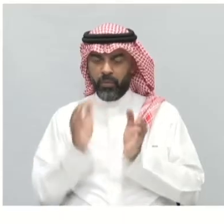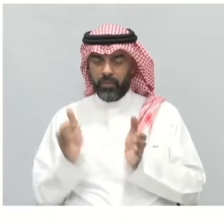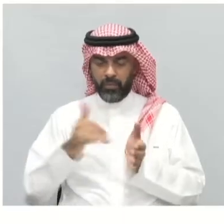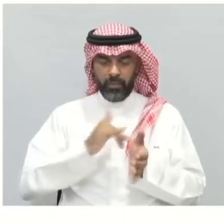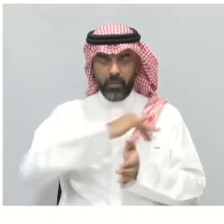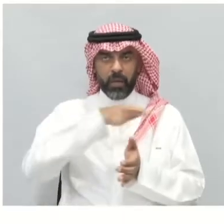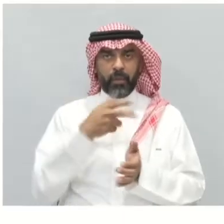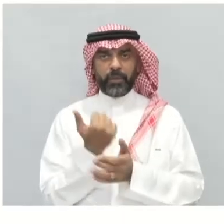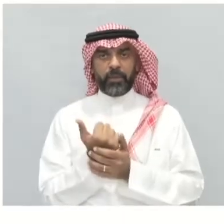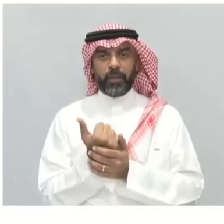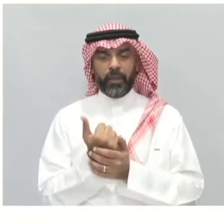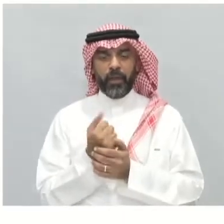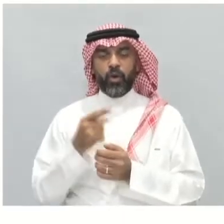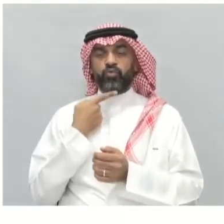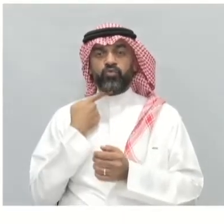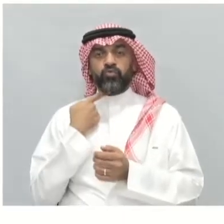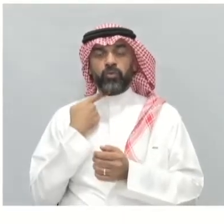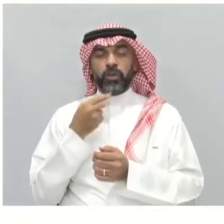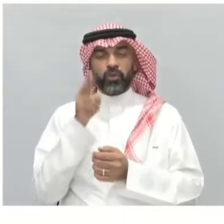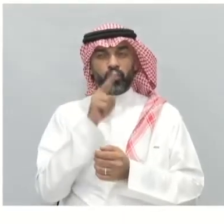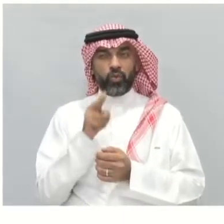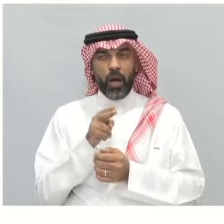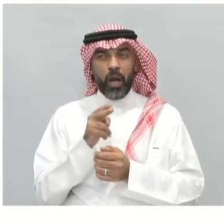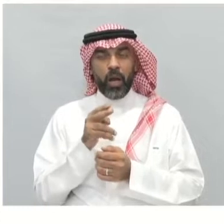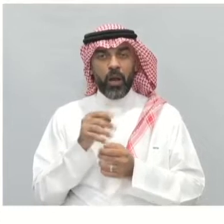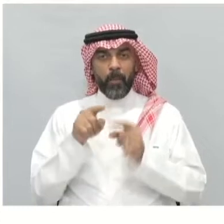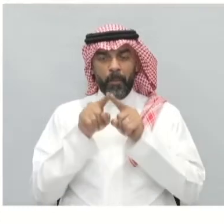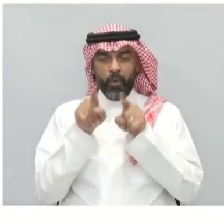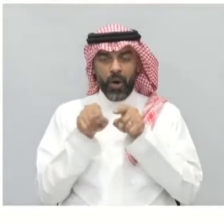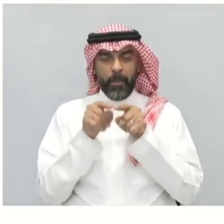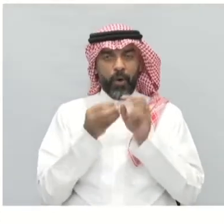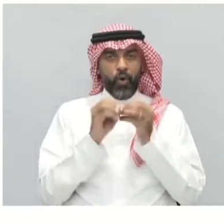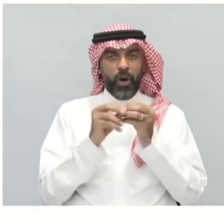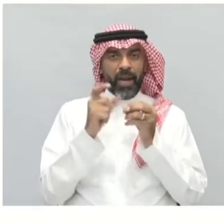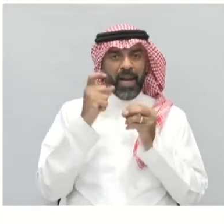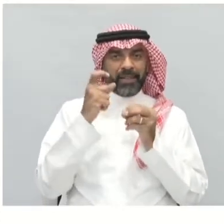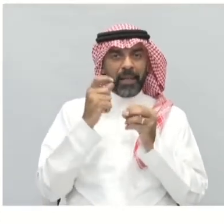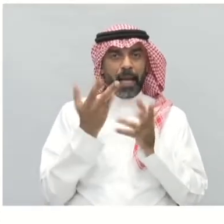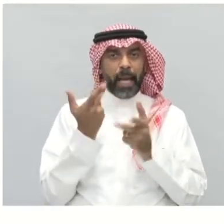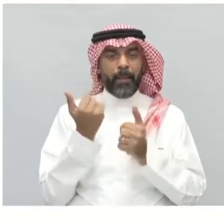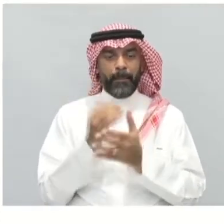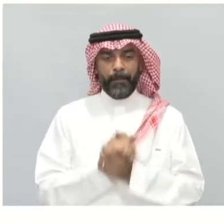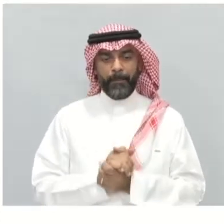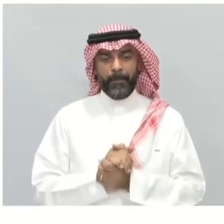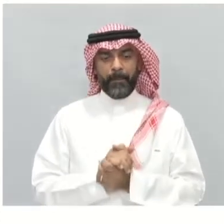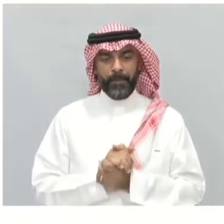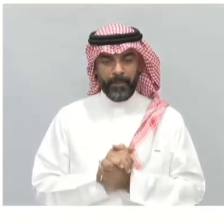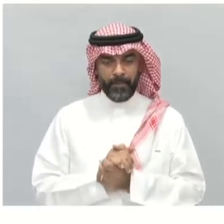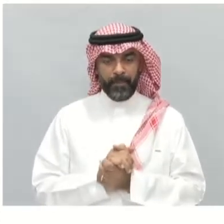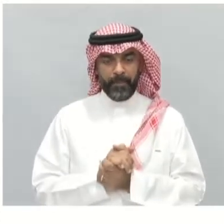المربعات الزرقاء في جميع الاوجه طب انا من وين جبت هذه المعلومه عدد المربعات الزرقاء في الوجه الواحد